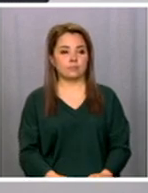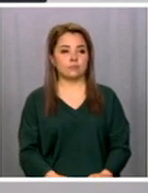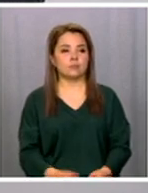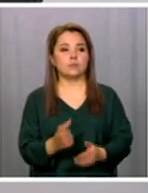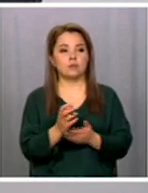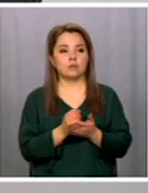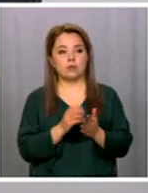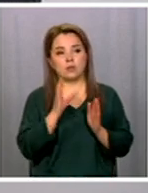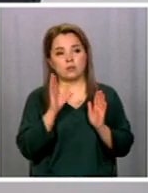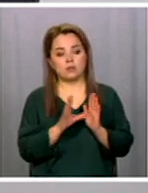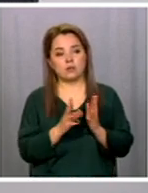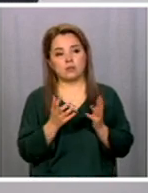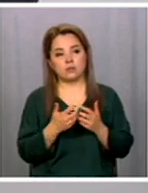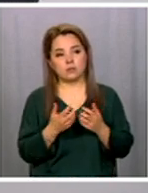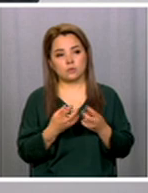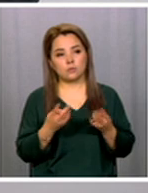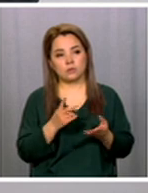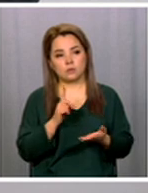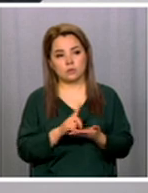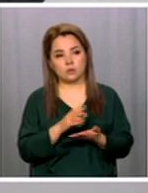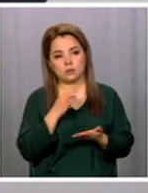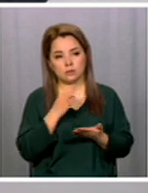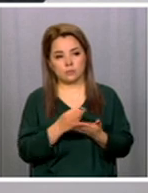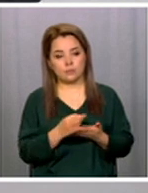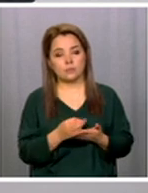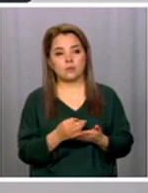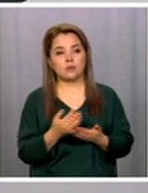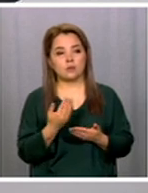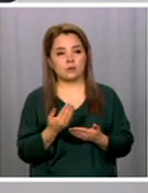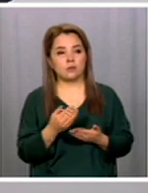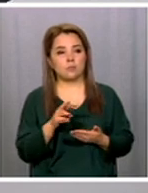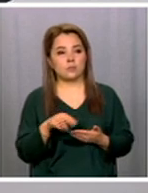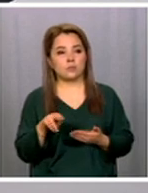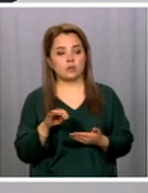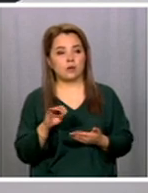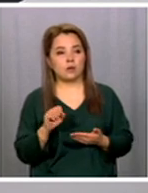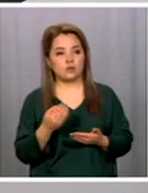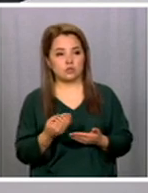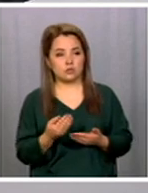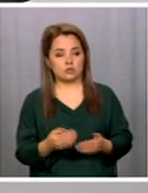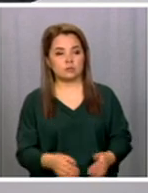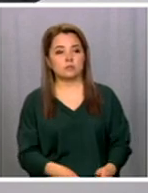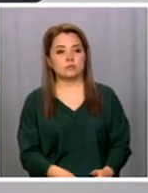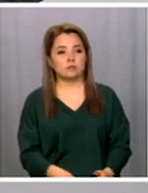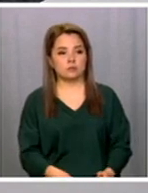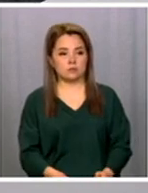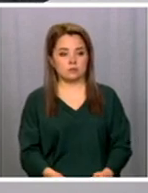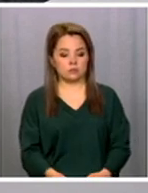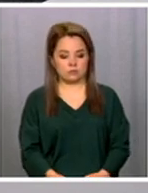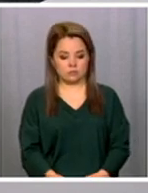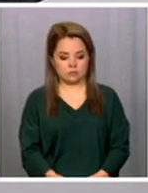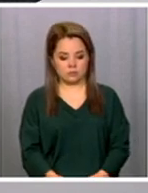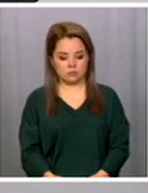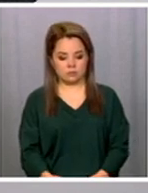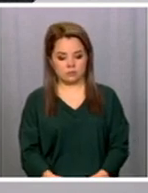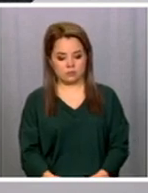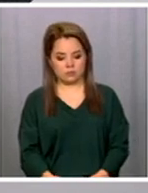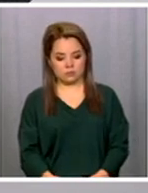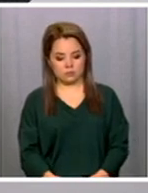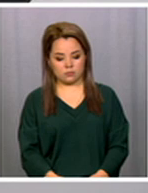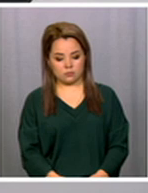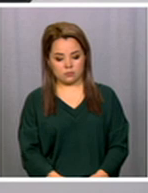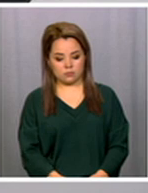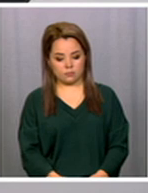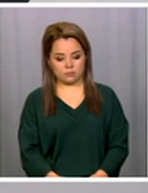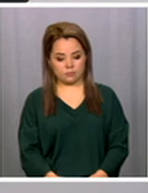Потенциалдық энергияны есептеуіміз қажет. Потенциалдық энергияның формуласы MGH-қа тең. Олай